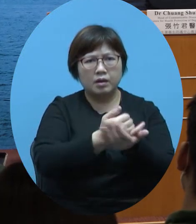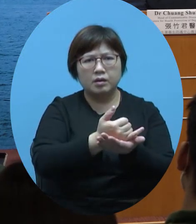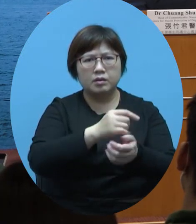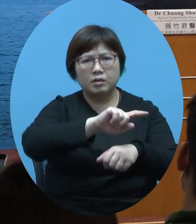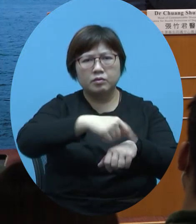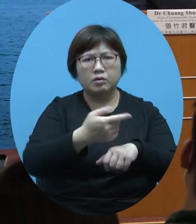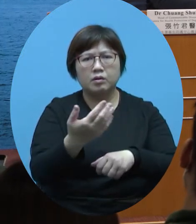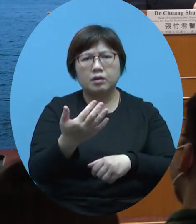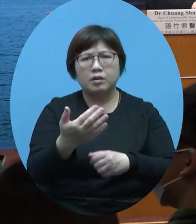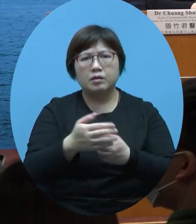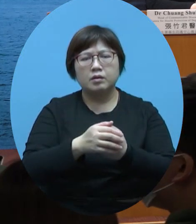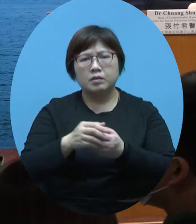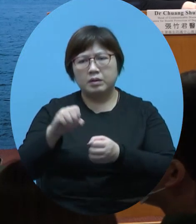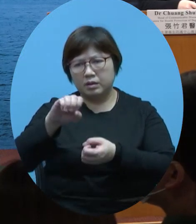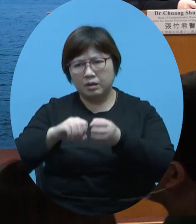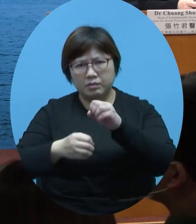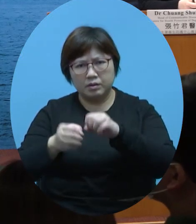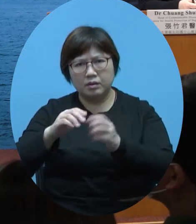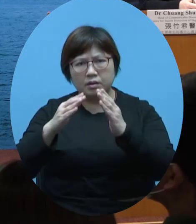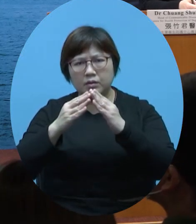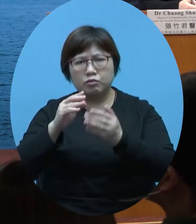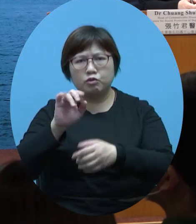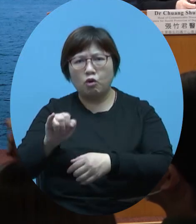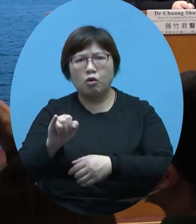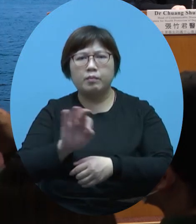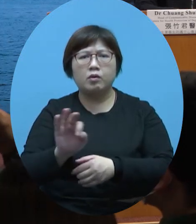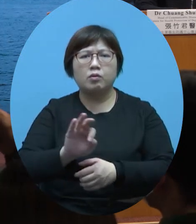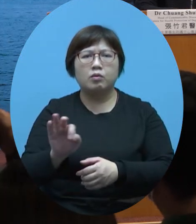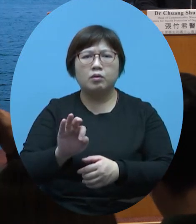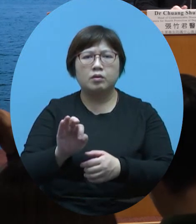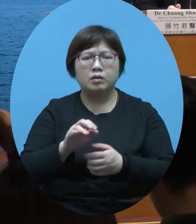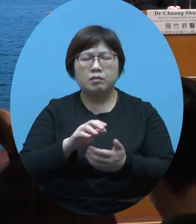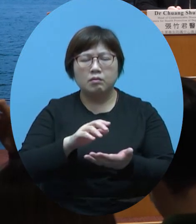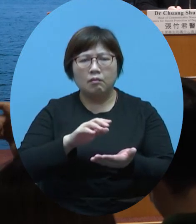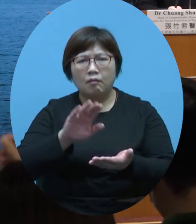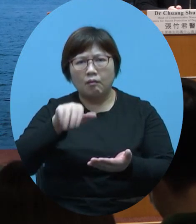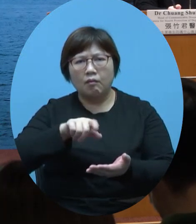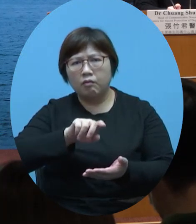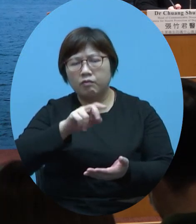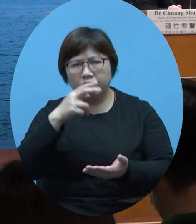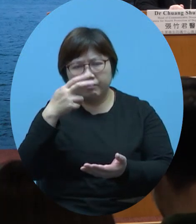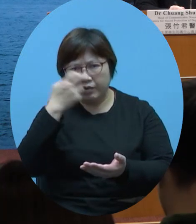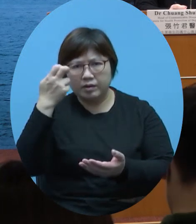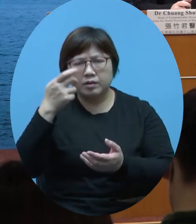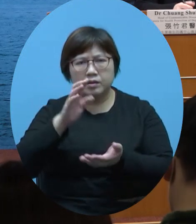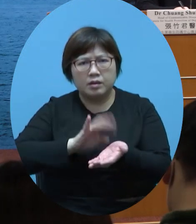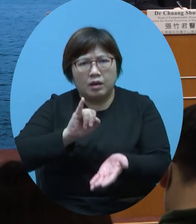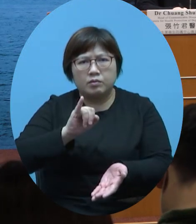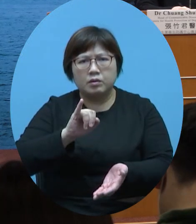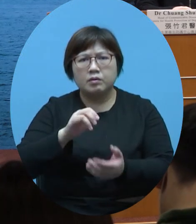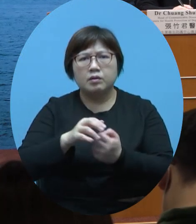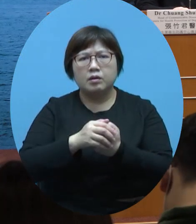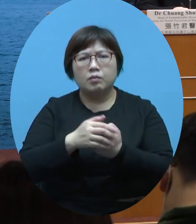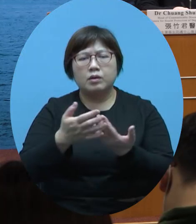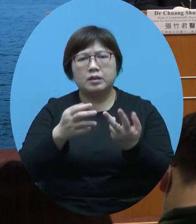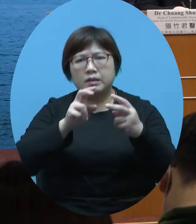頭先提到係實驗室係即係冇錯啦。咁其實係點樣發現出錯咧？即係或者你哋嗰個